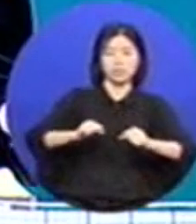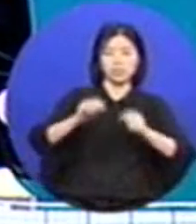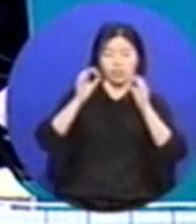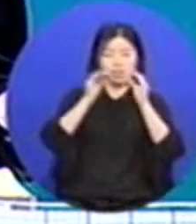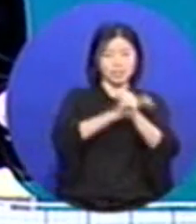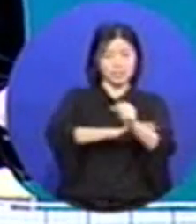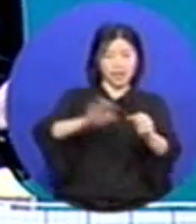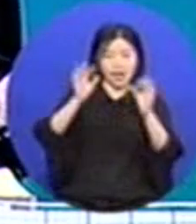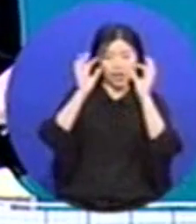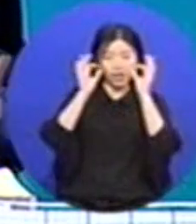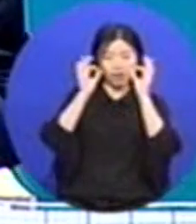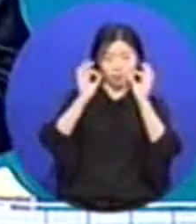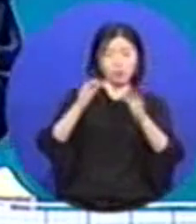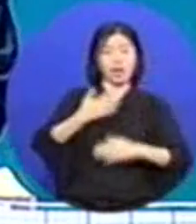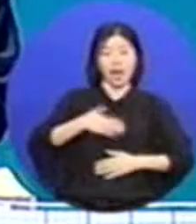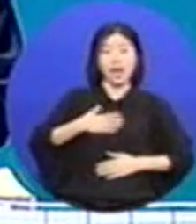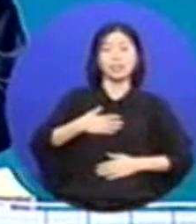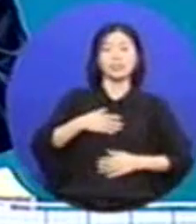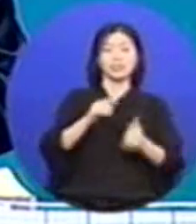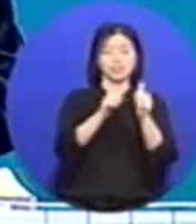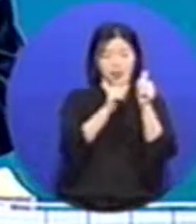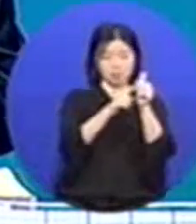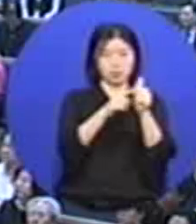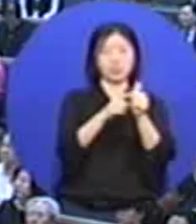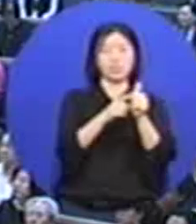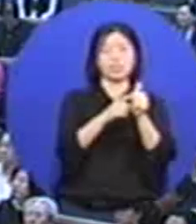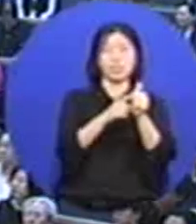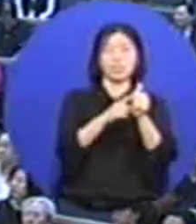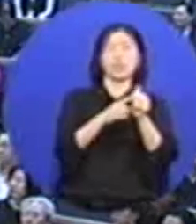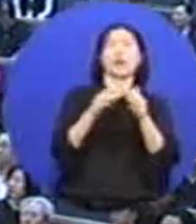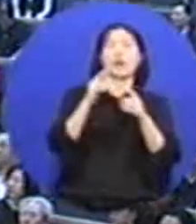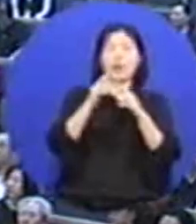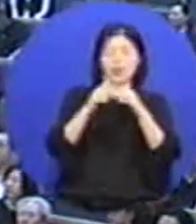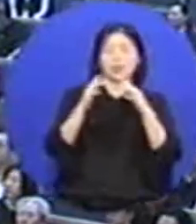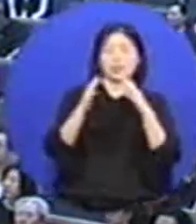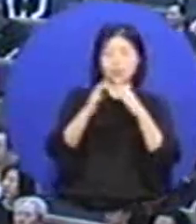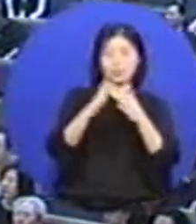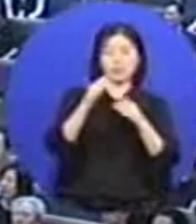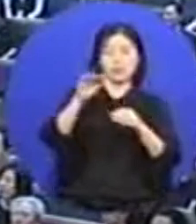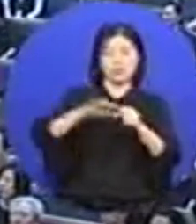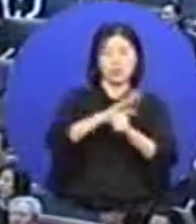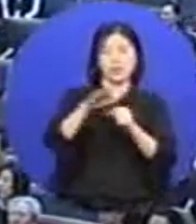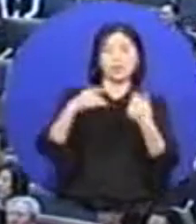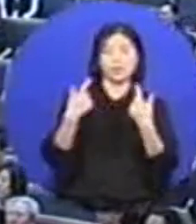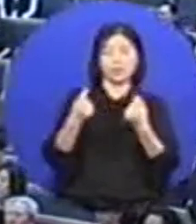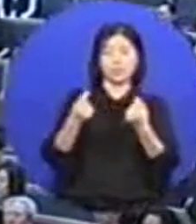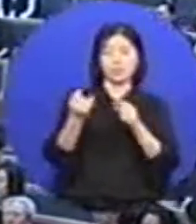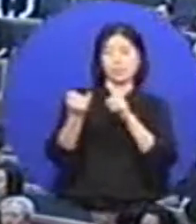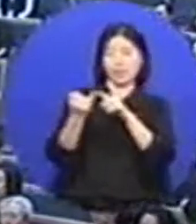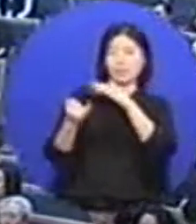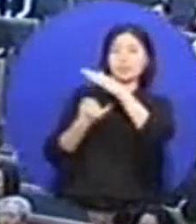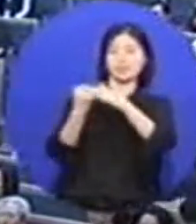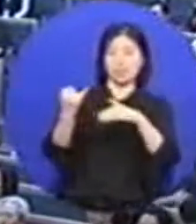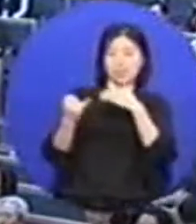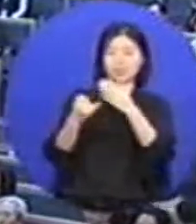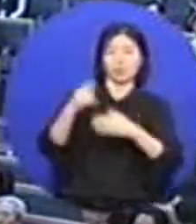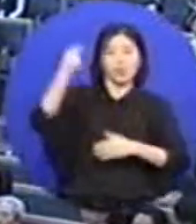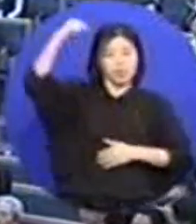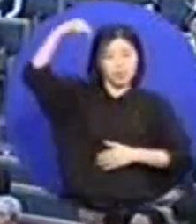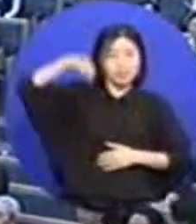남편이나 아 예수님께서 교회를 사랑하시던 시 아내를 사랑해야 되는 거구나 이 감이